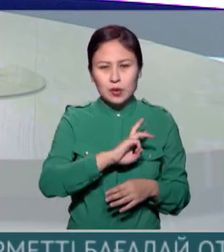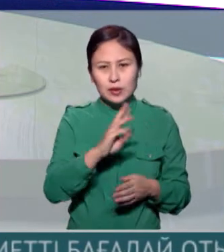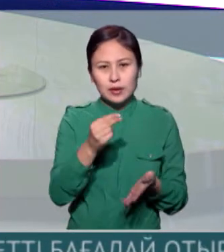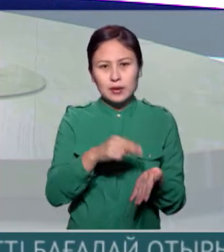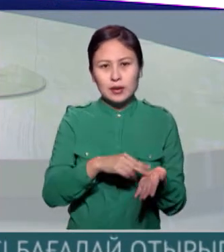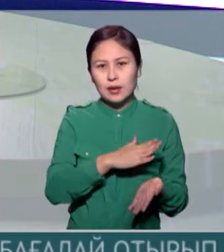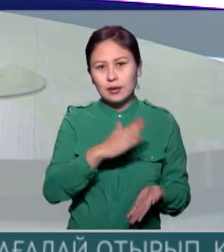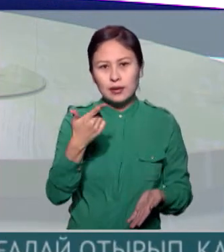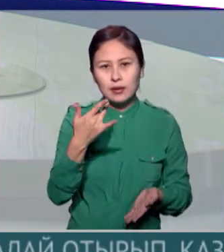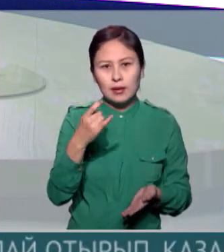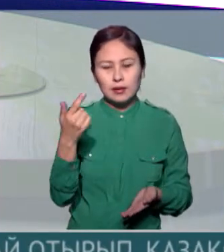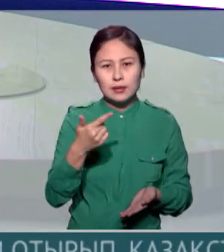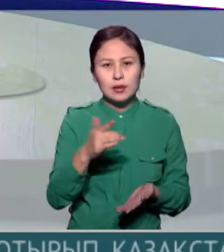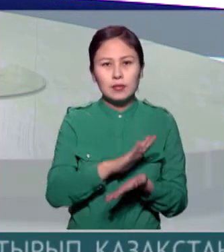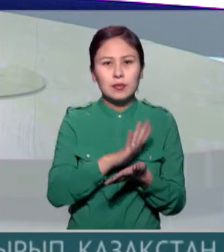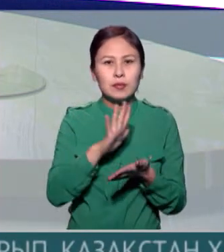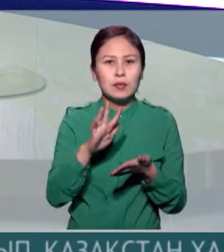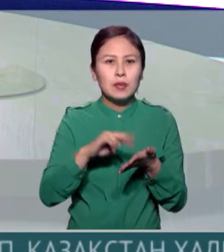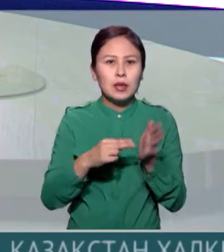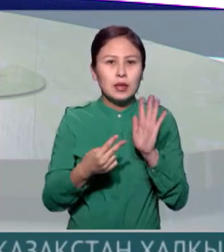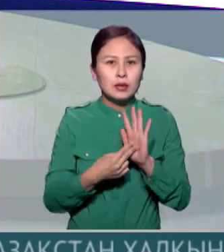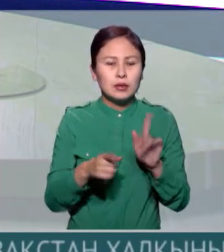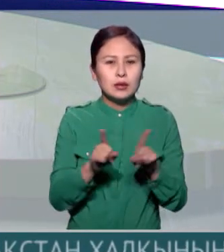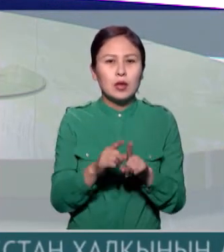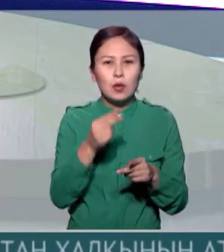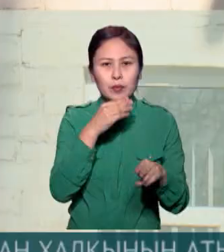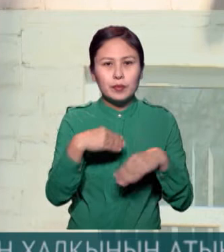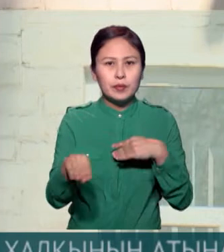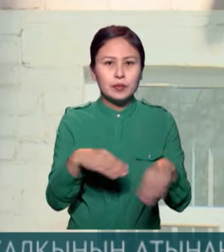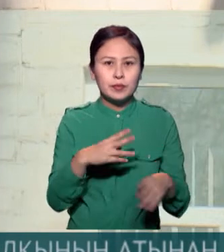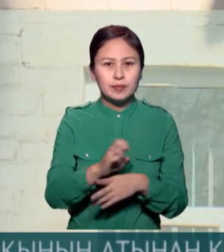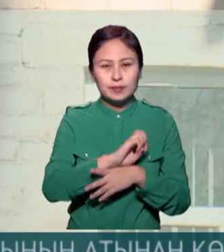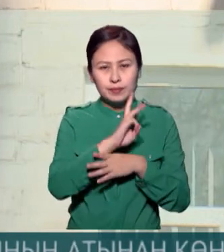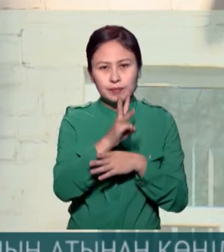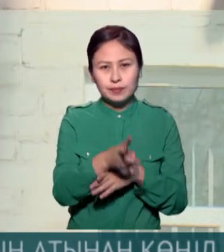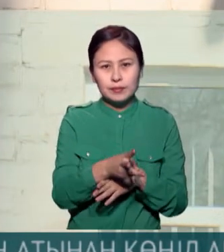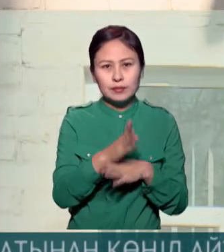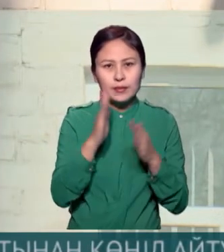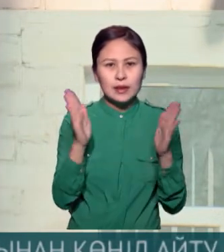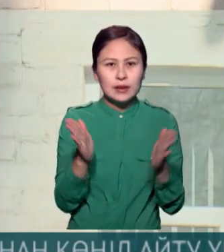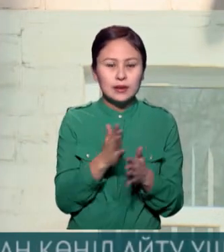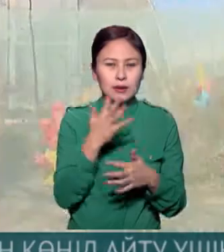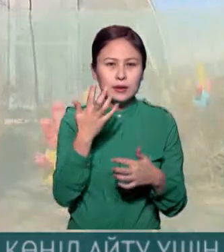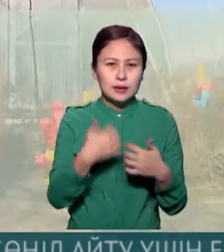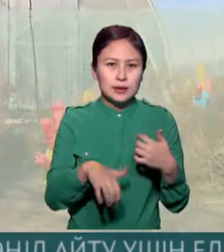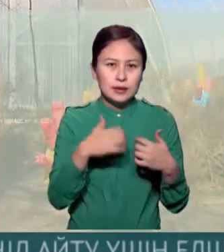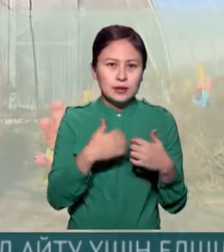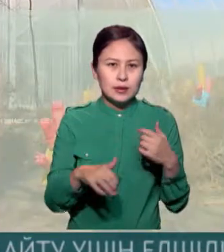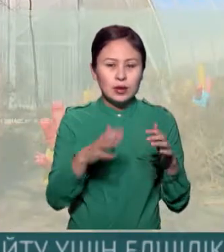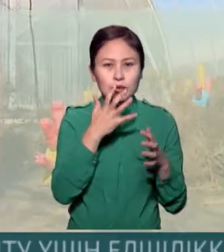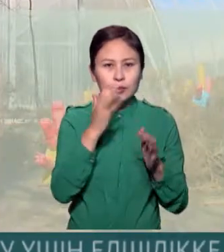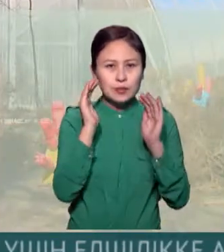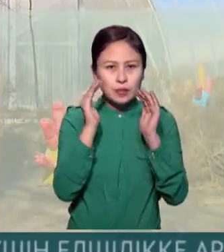миллион теңгеден асқан гранттық жоба ел көлемінде қолға алынған азық-түлік қауіпсіздігін сақтау шараларының шағын үлгісіндей. Жылжай